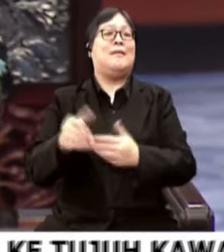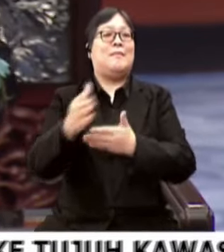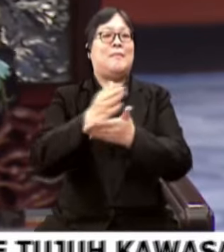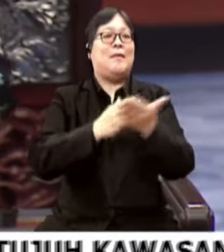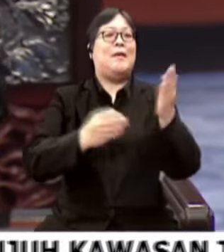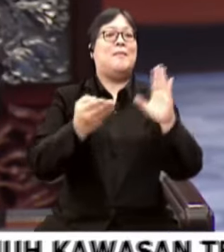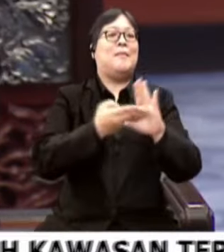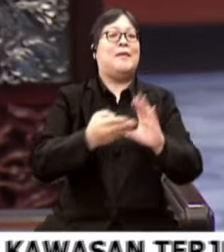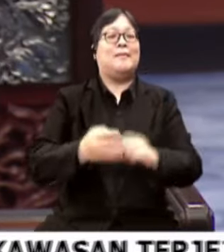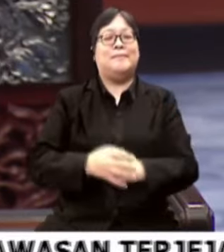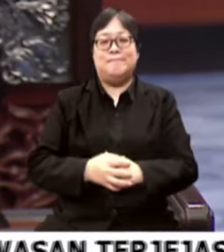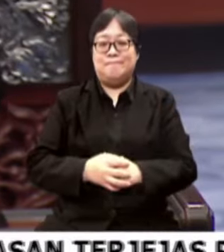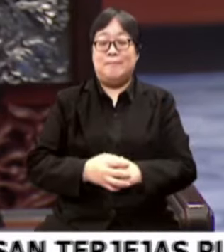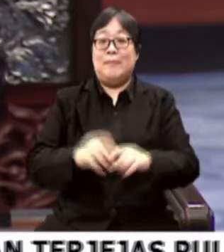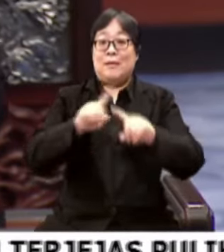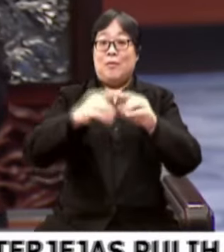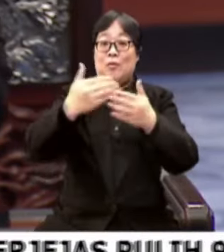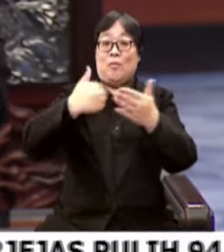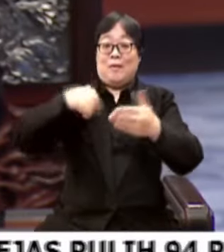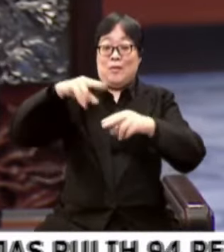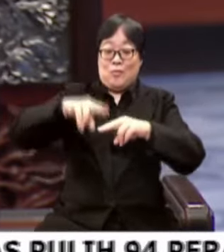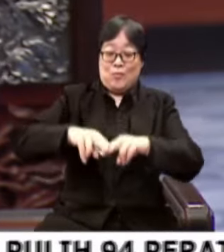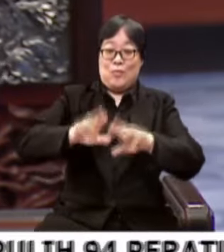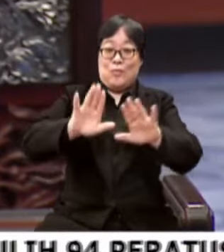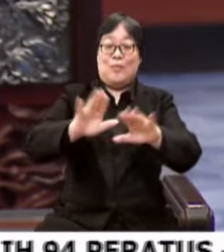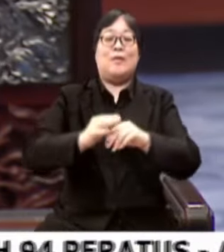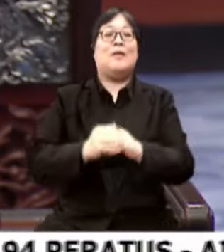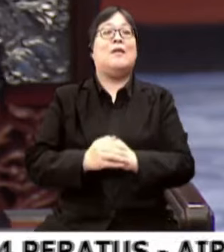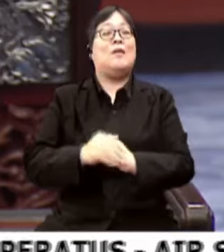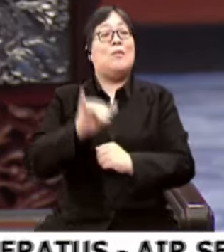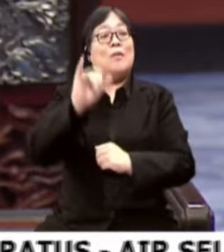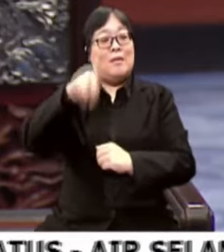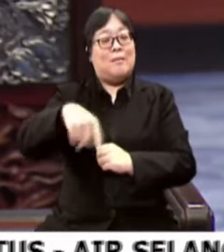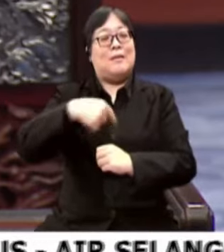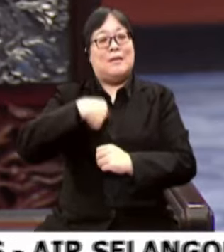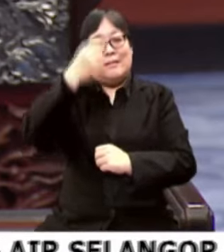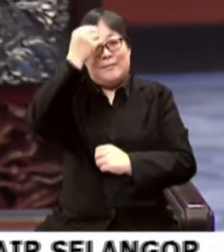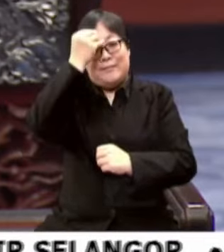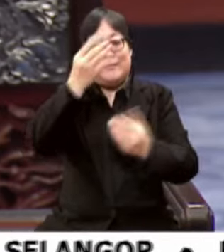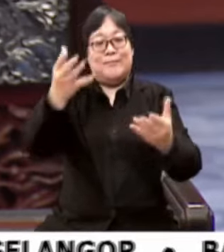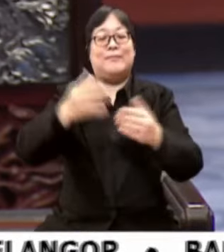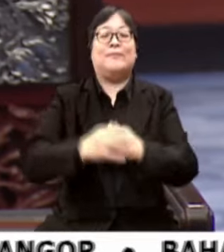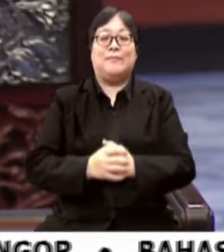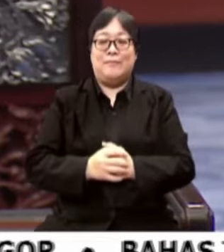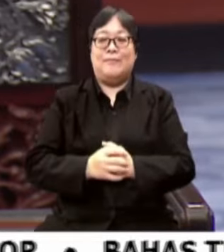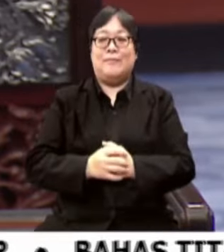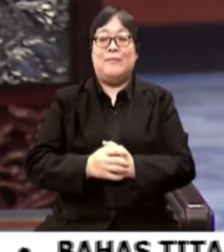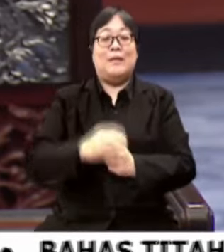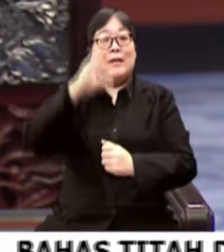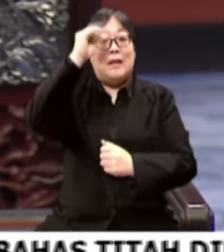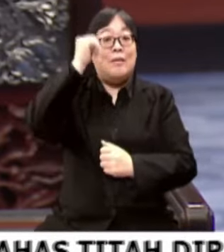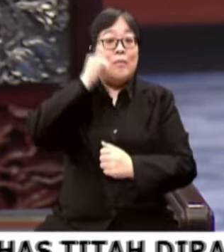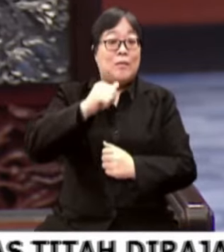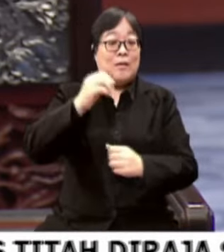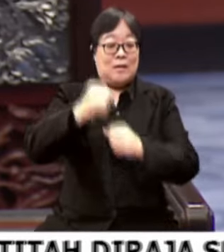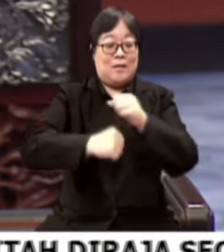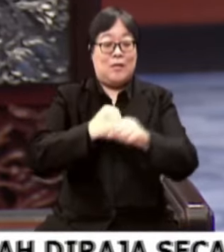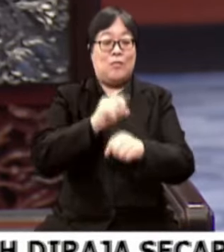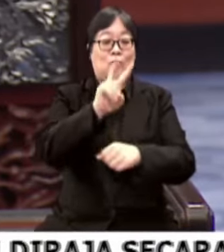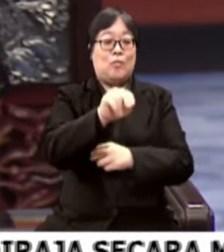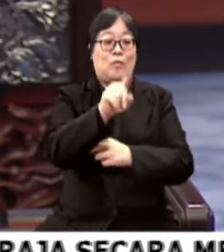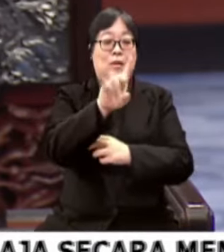pembiutang yaitu kepada bank Tapi sebelum saya duduk yang eee speaker Saya tidak cakap tentang jantina dari pada tahun